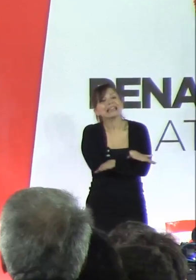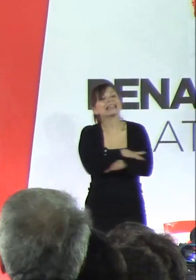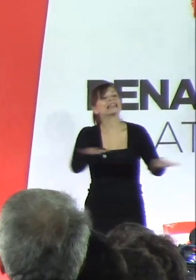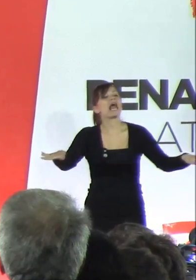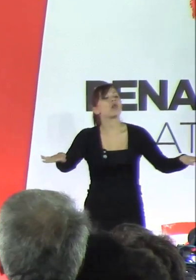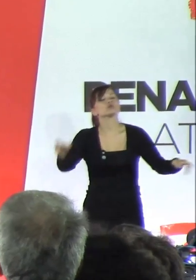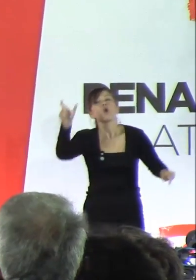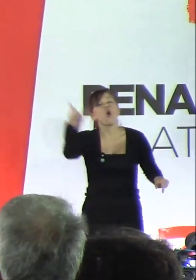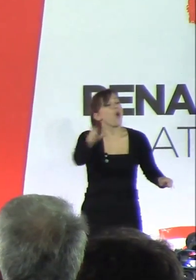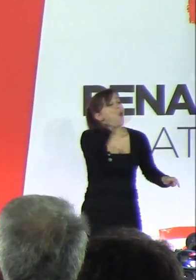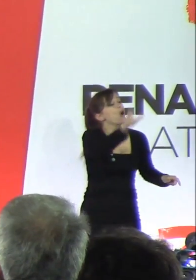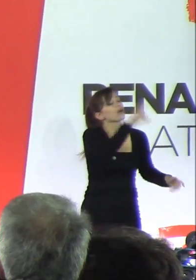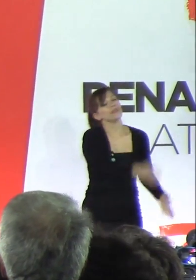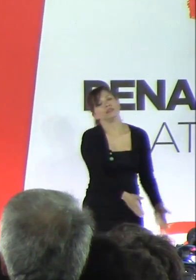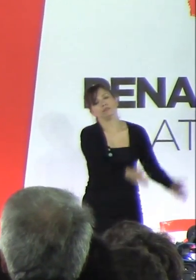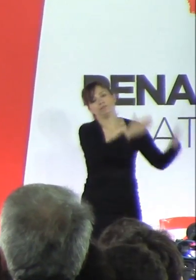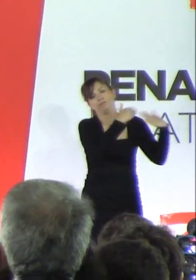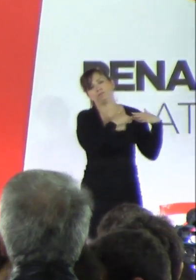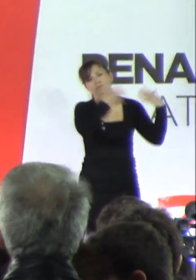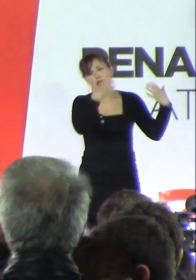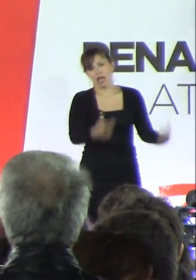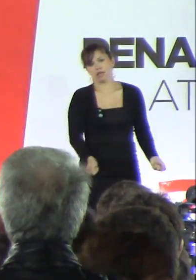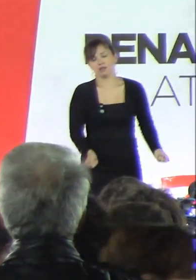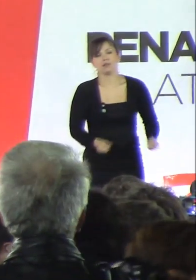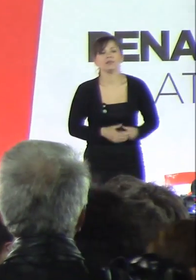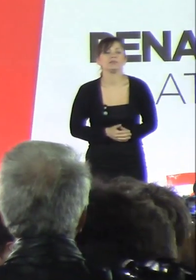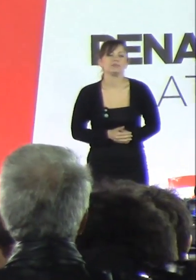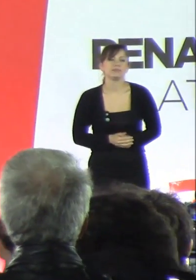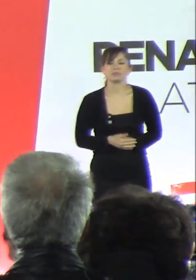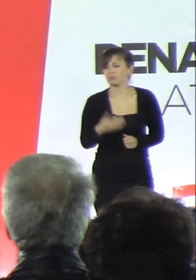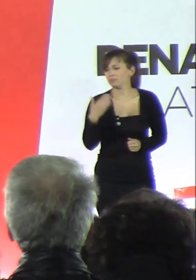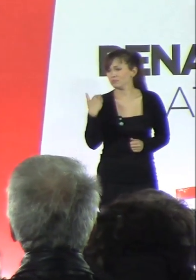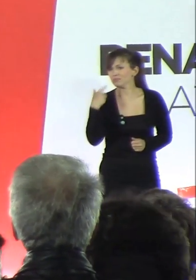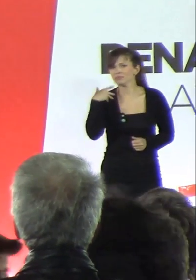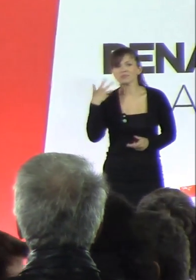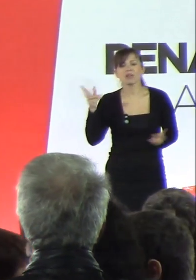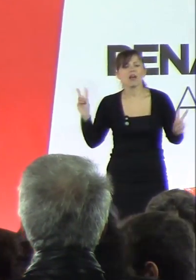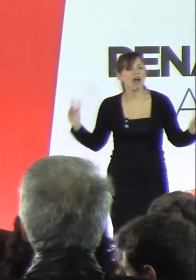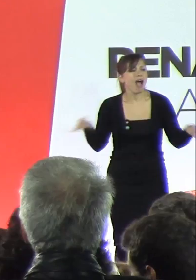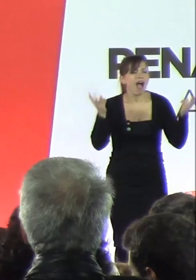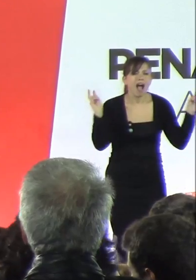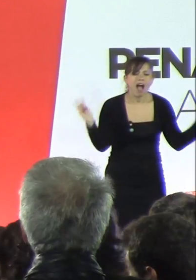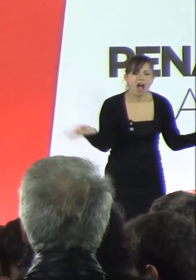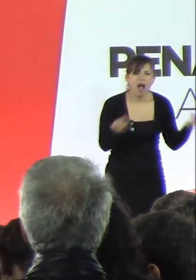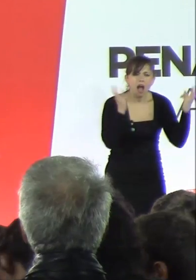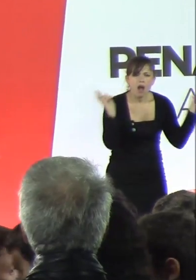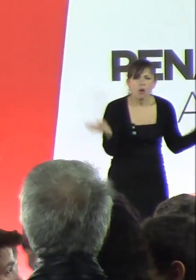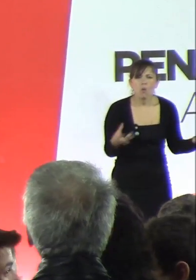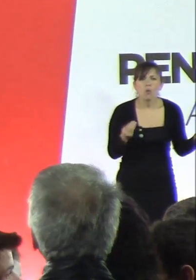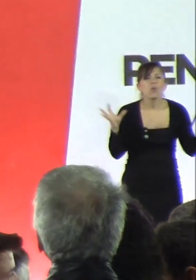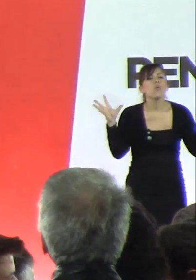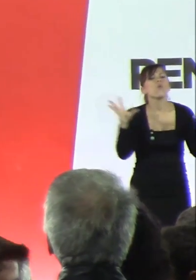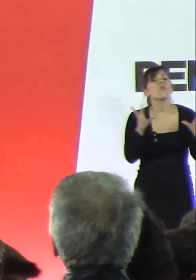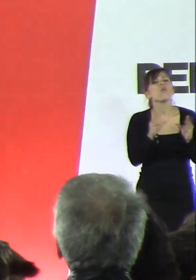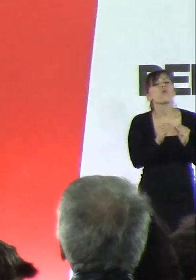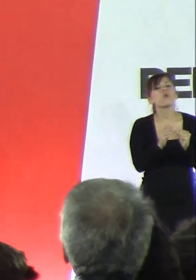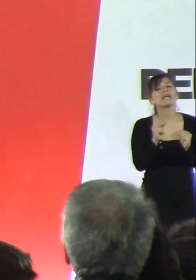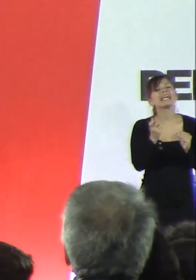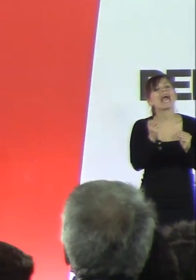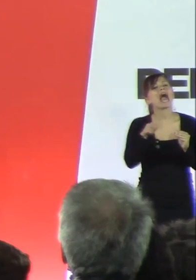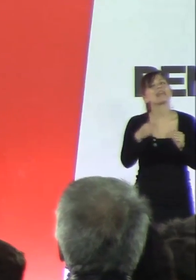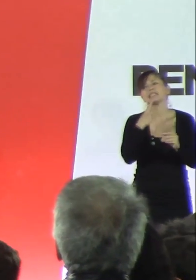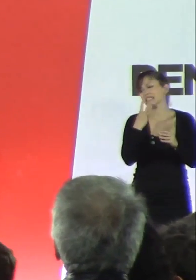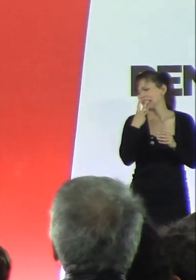στα χέρια μας. Οι πρόσφατες αποκαλύψεις για όσα έγιναν στις Κάνες πριν